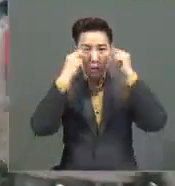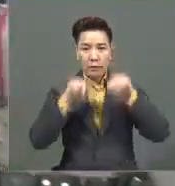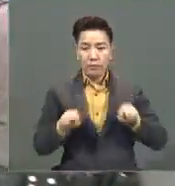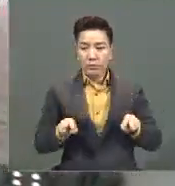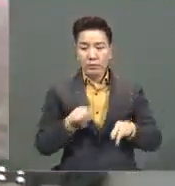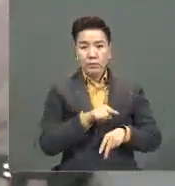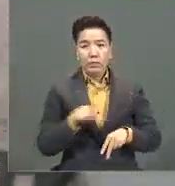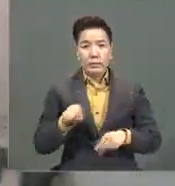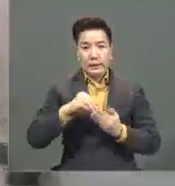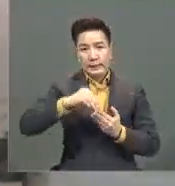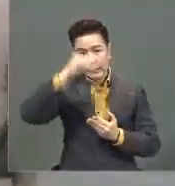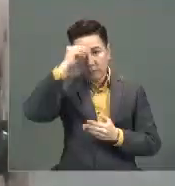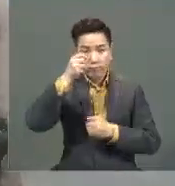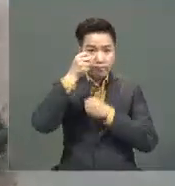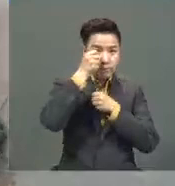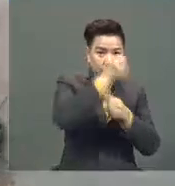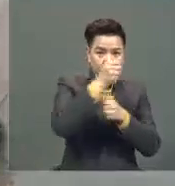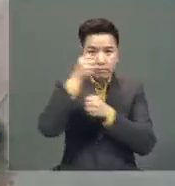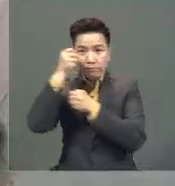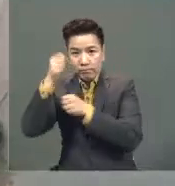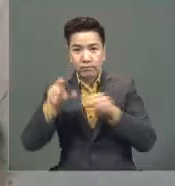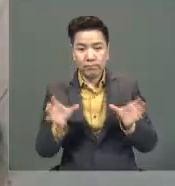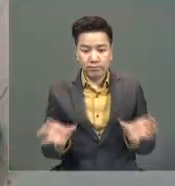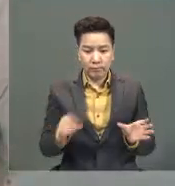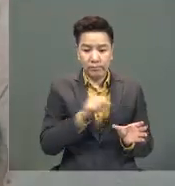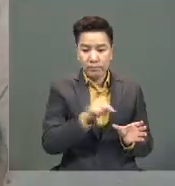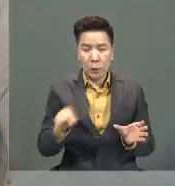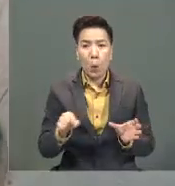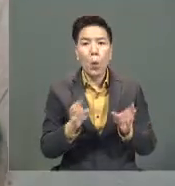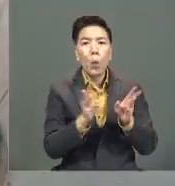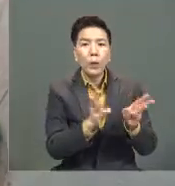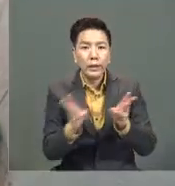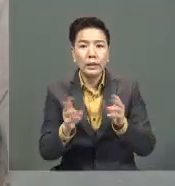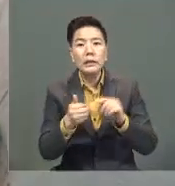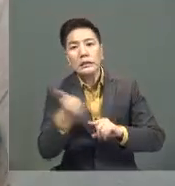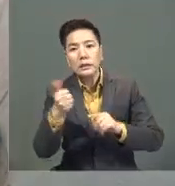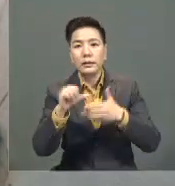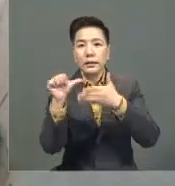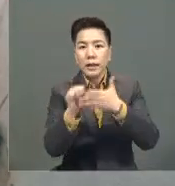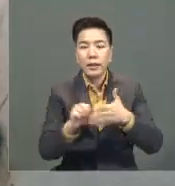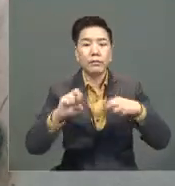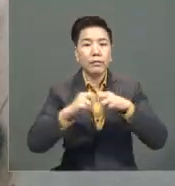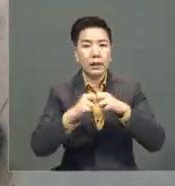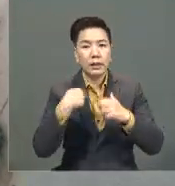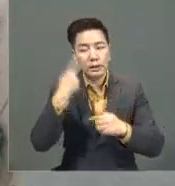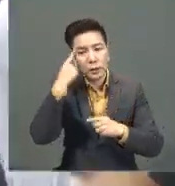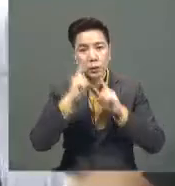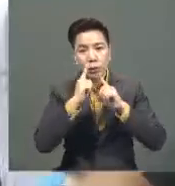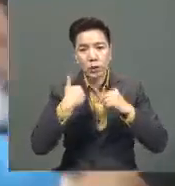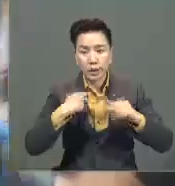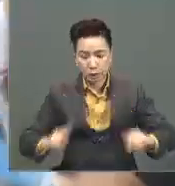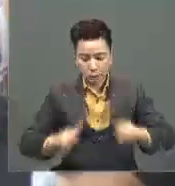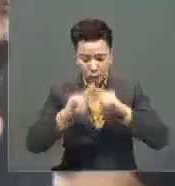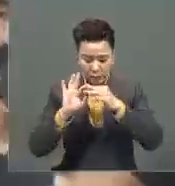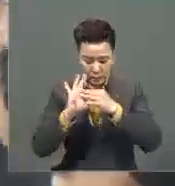ป็นห่วงกับนักศึกษาที่จะออกมาชุมนุมก็ขอให้ใช้ช่องทางอื่นในการแก้ปัญหาโดยได้หารือกับตัวแทนและกระทรวง